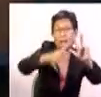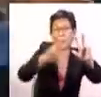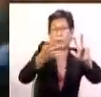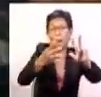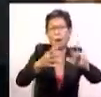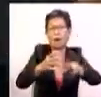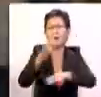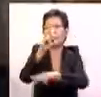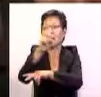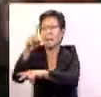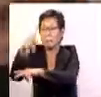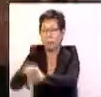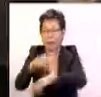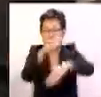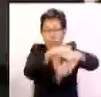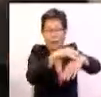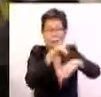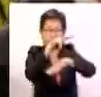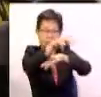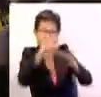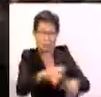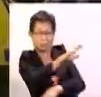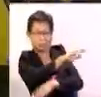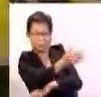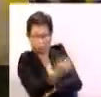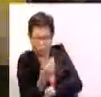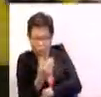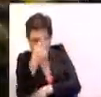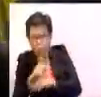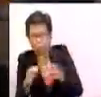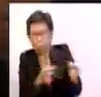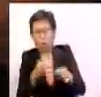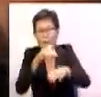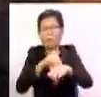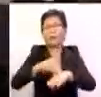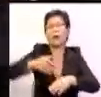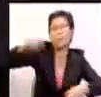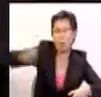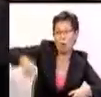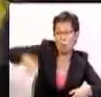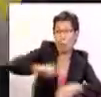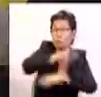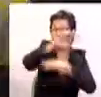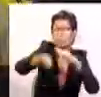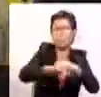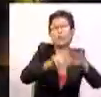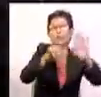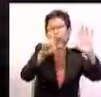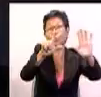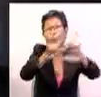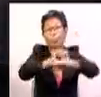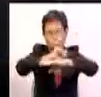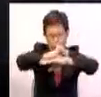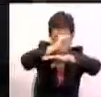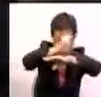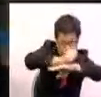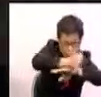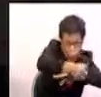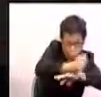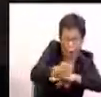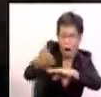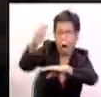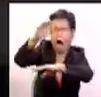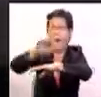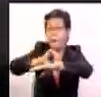pendakwaan memanggil seorang saksi untuk memberi keterangan. Pada prosiding itu juga, kesemua 7 pertuduhan ke atas Datuk Seri